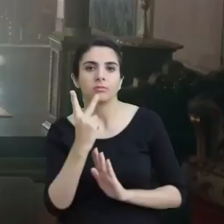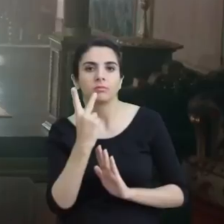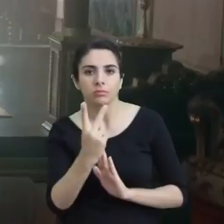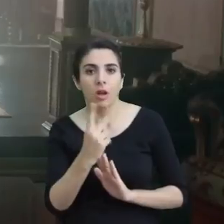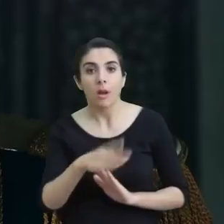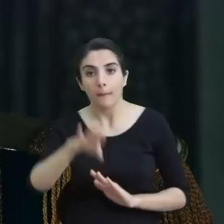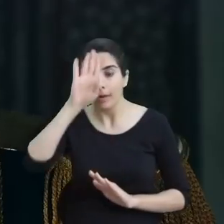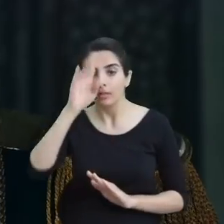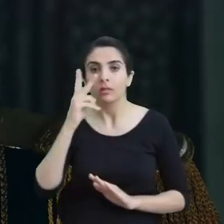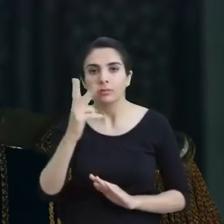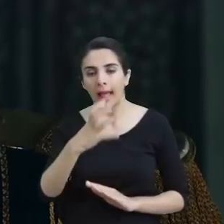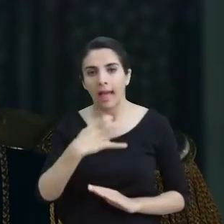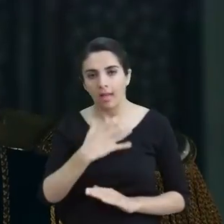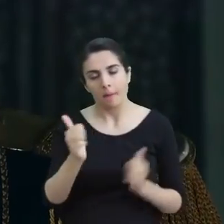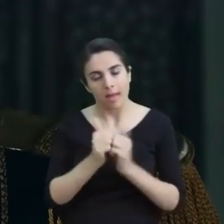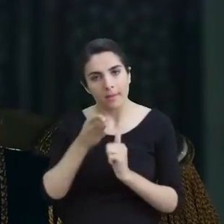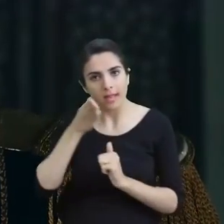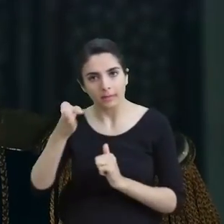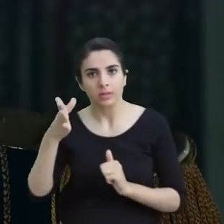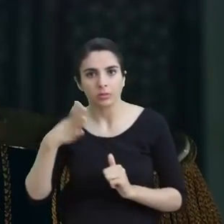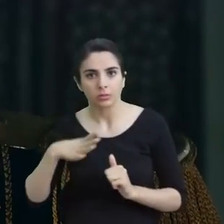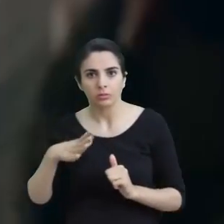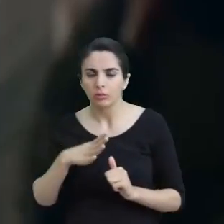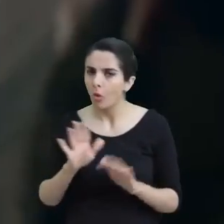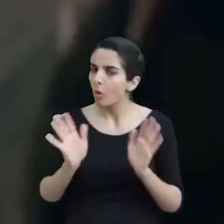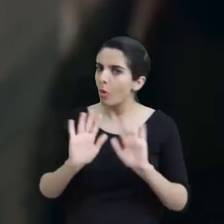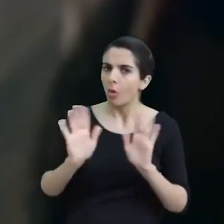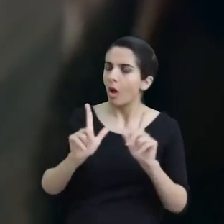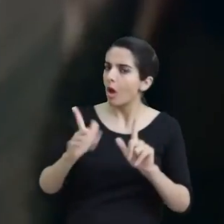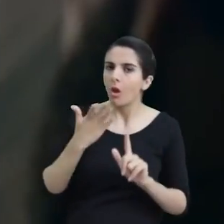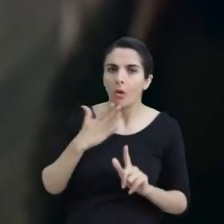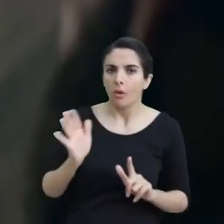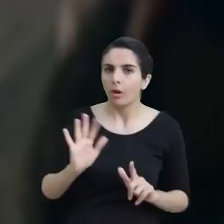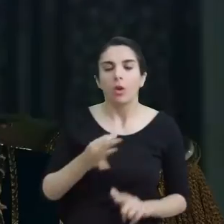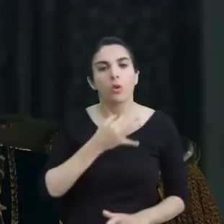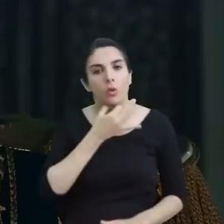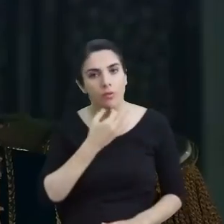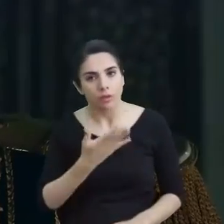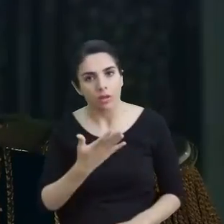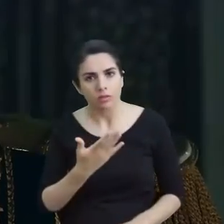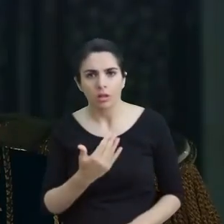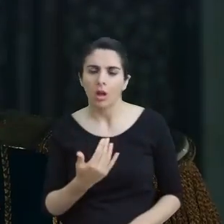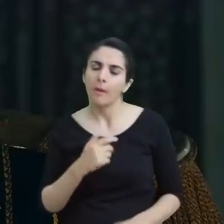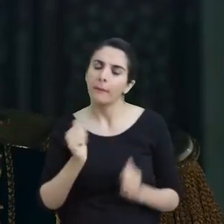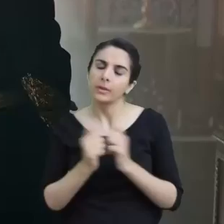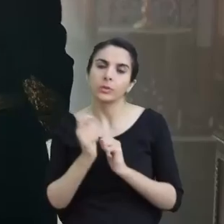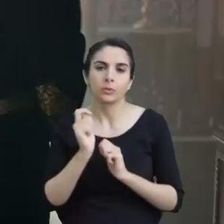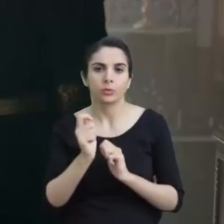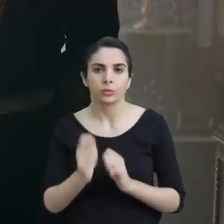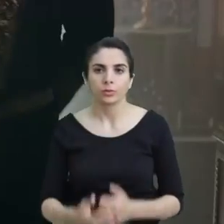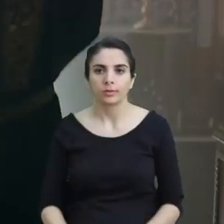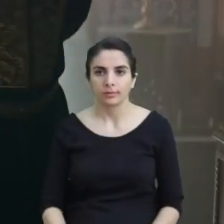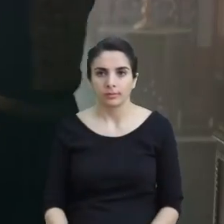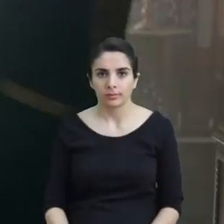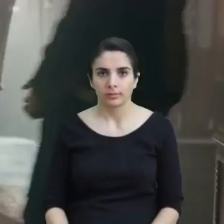başarı sizindir. Padişahımızın huzuruna birlikte çıkacağız. Estağfurullah. Hiç gerek yok. Lütfen. Israr ediyorum.